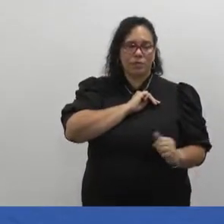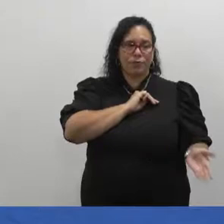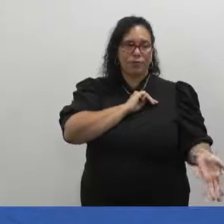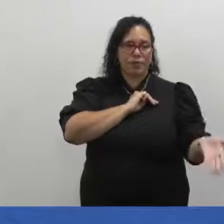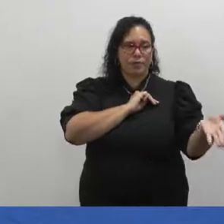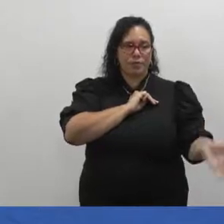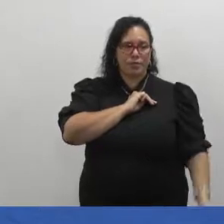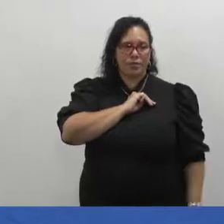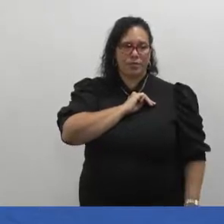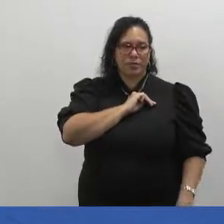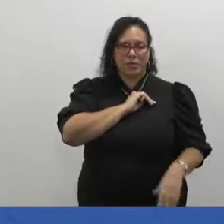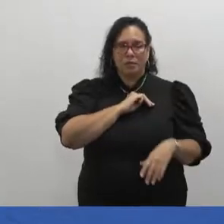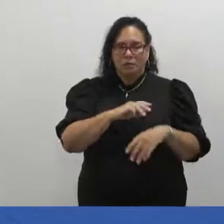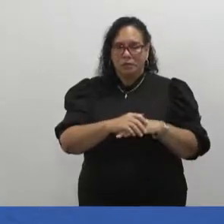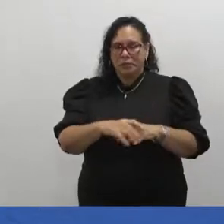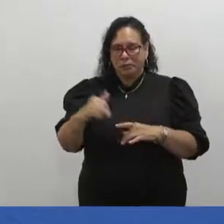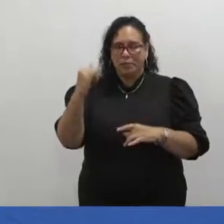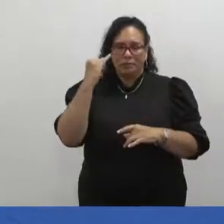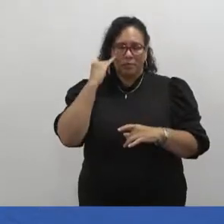khi